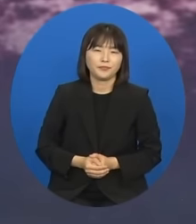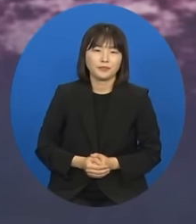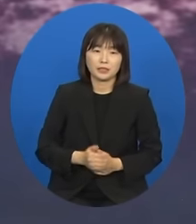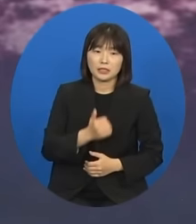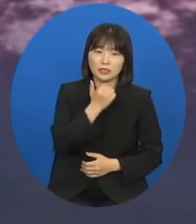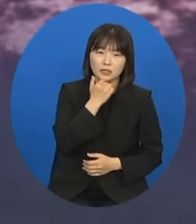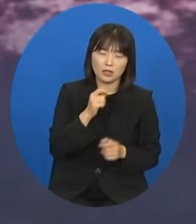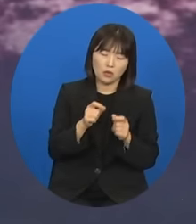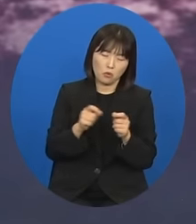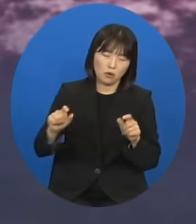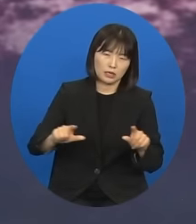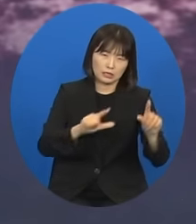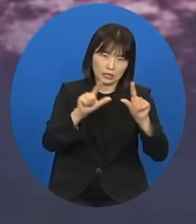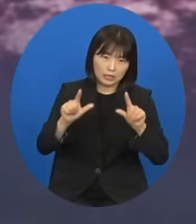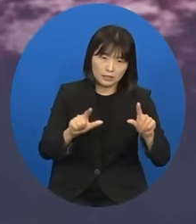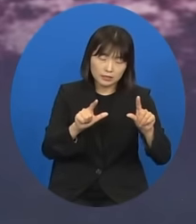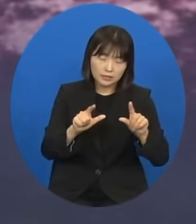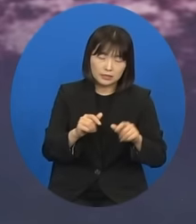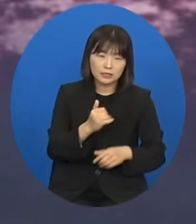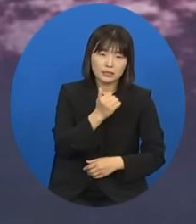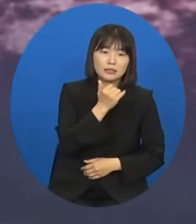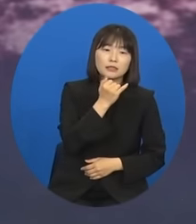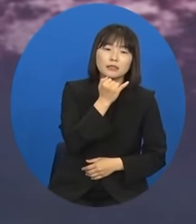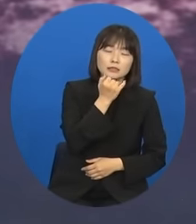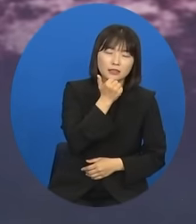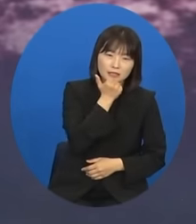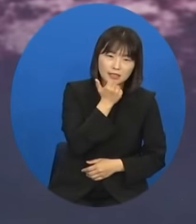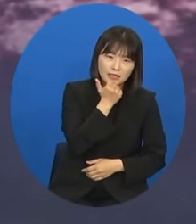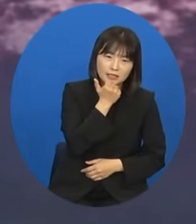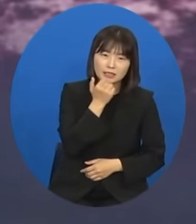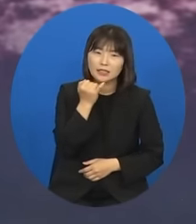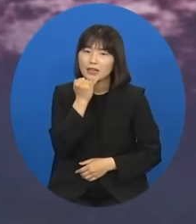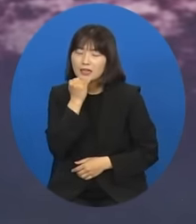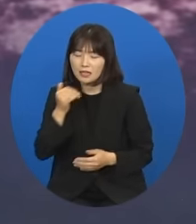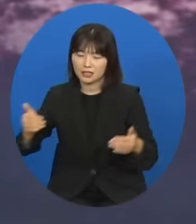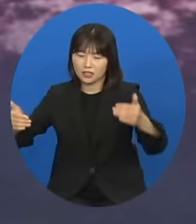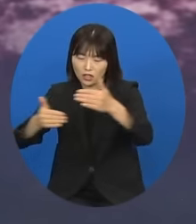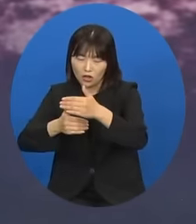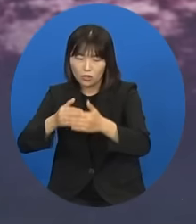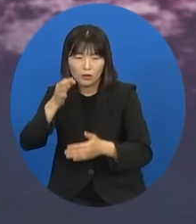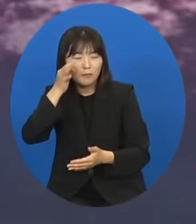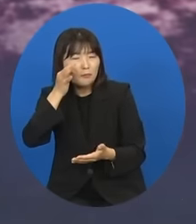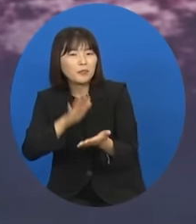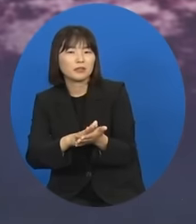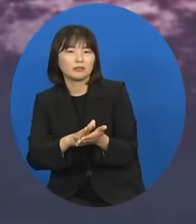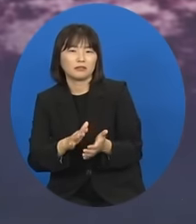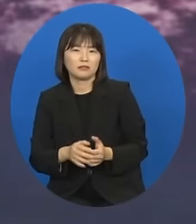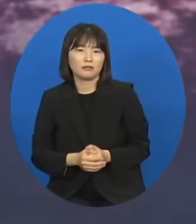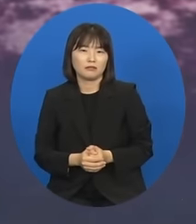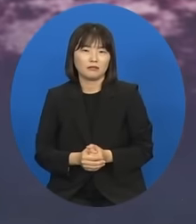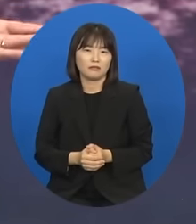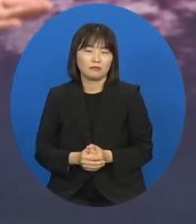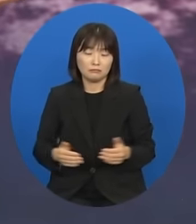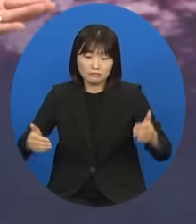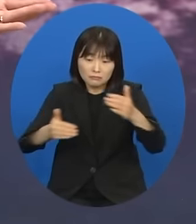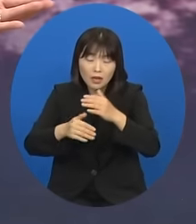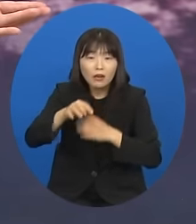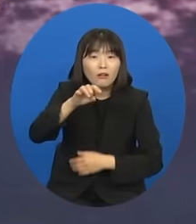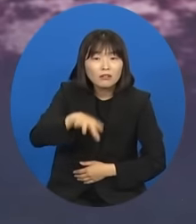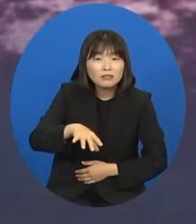봤다라는 이삭이 그 아내 리브가를 깨는 것을 봤다는 거예요 아니 도대체 어디서 안 왔길래이 왕이